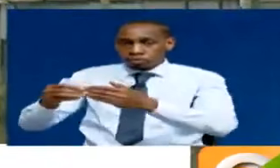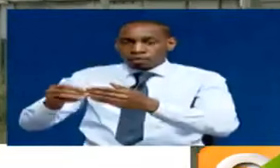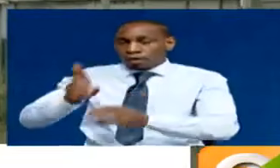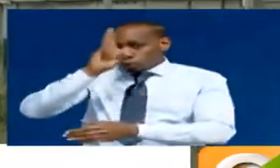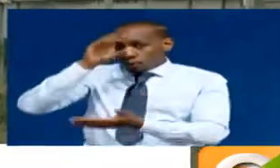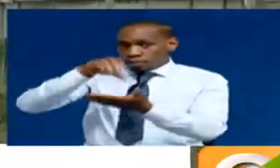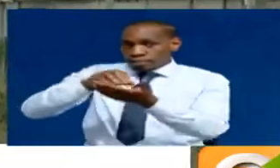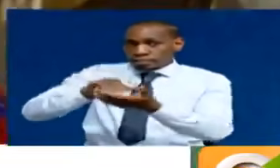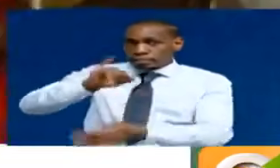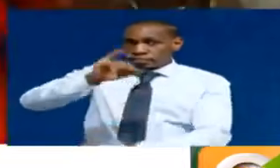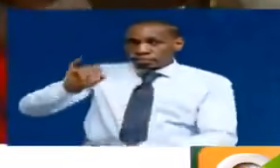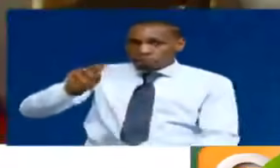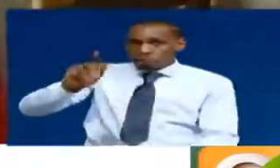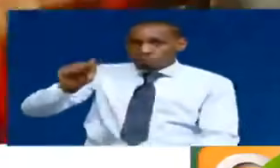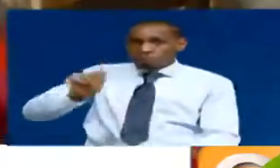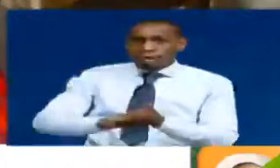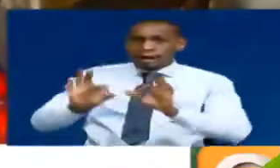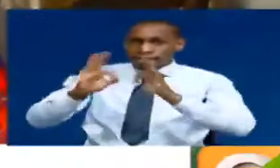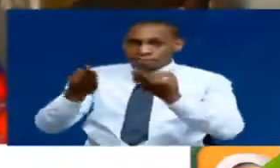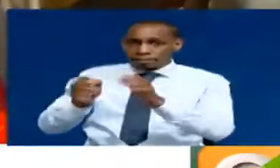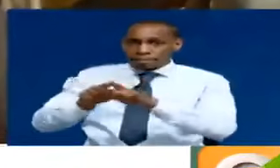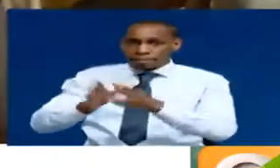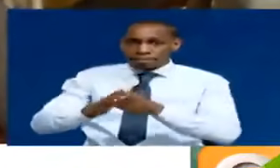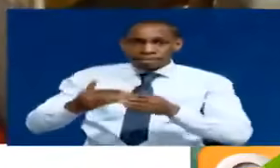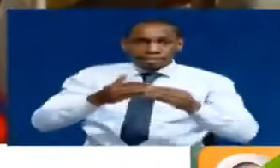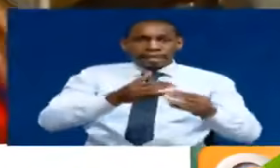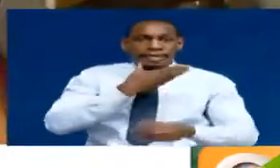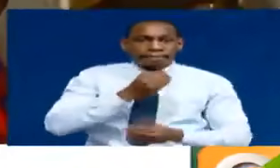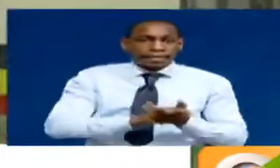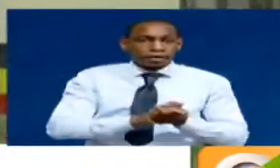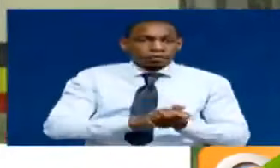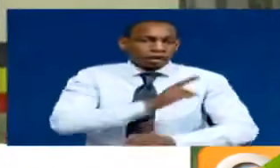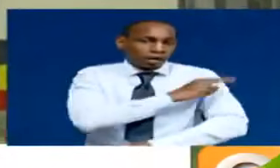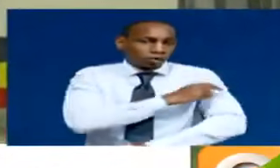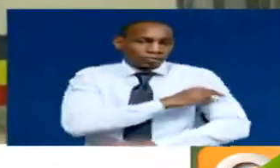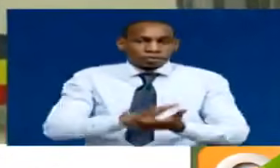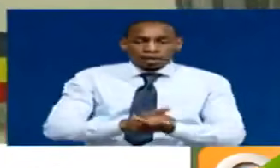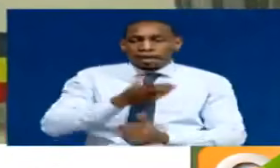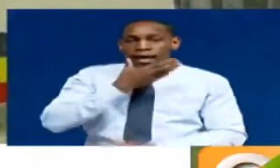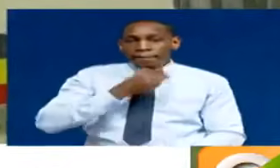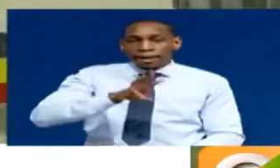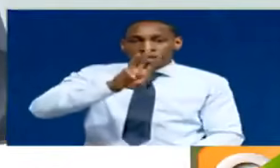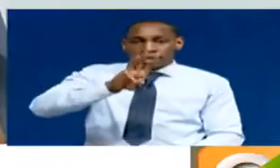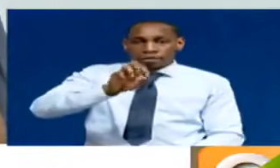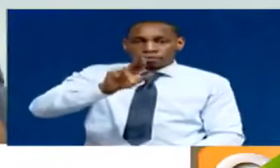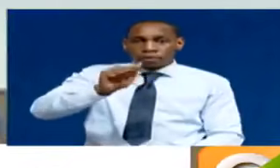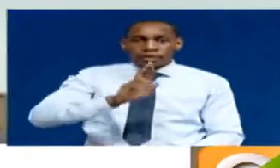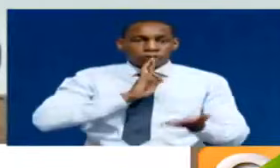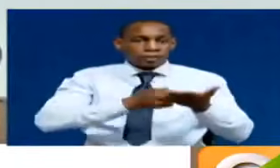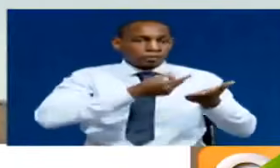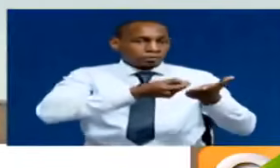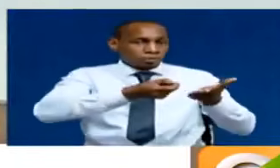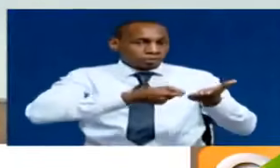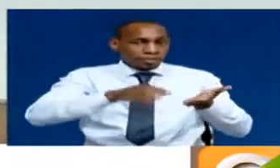katika kituo cha polisi cha Joska na familia ikampeleka mzee hospitalini. Mzee Waweru aliandikisha taarifa